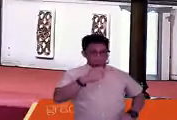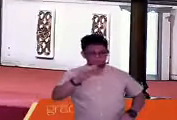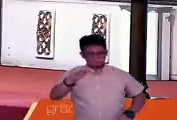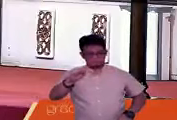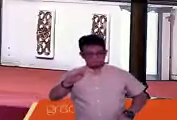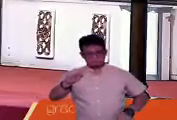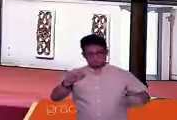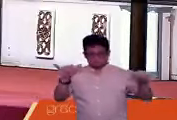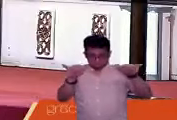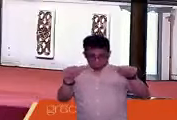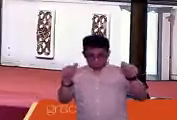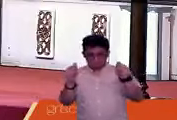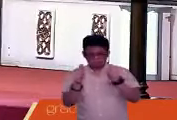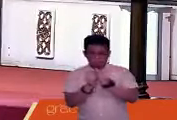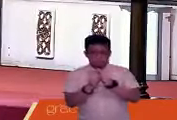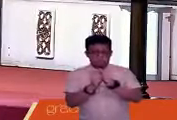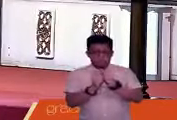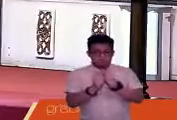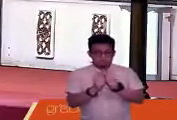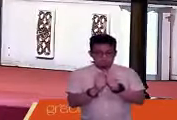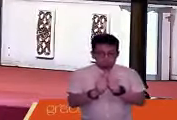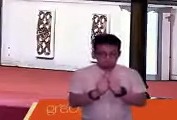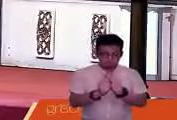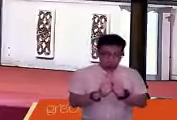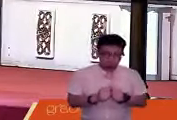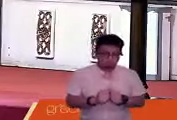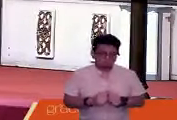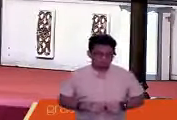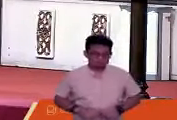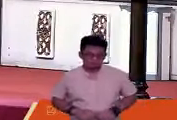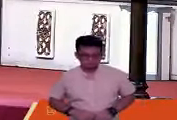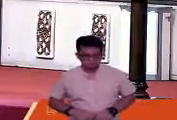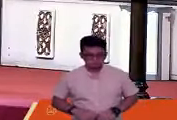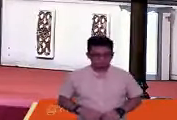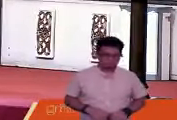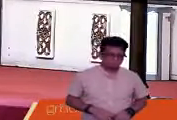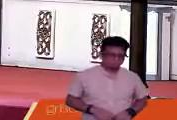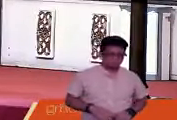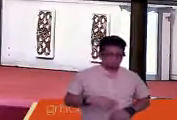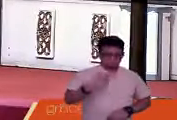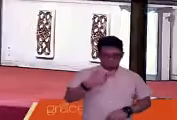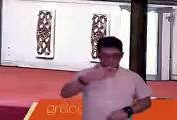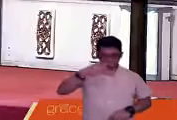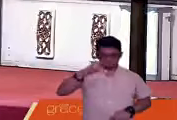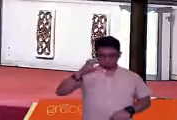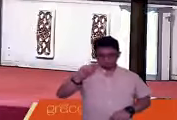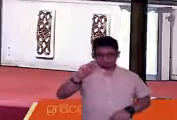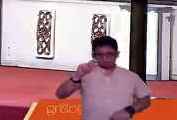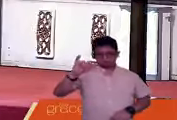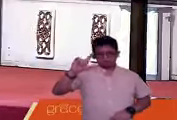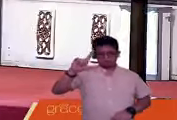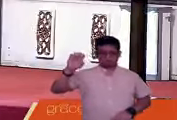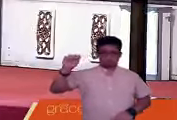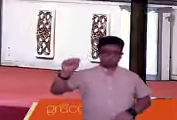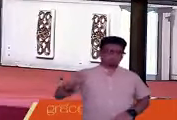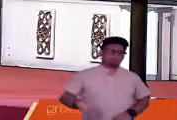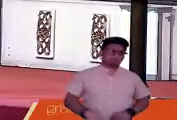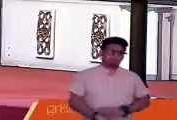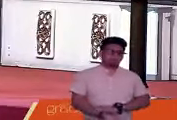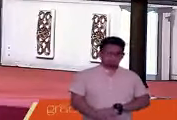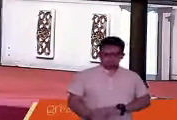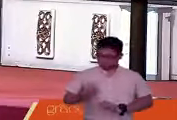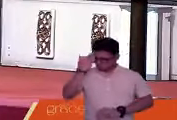Kung wala makasabot ang babae, mga kaigsunan, masuko siya. Kaya kung ingnon mo ni Pastor Gisalba nga,